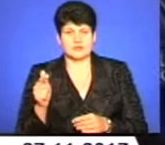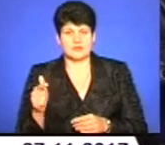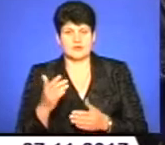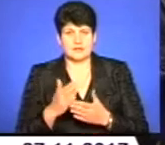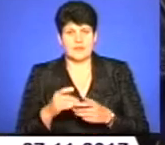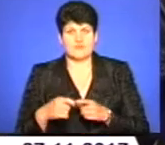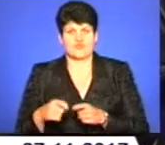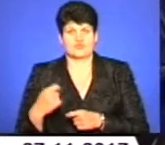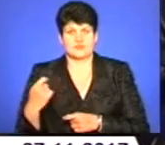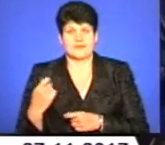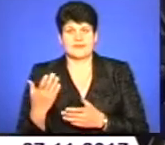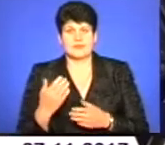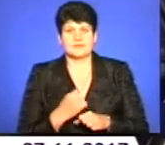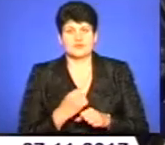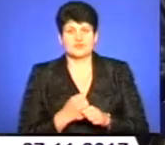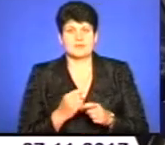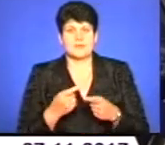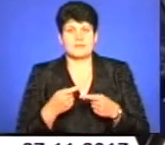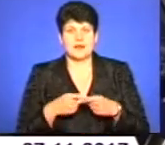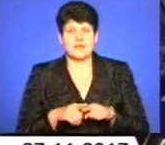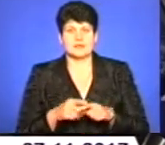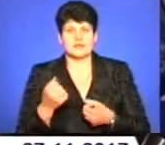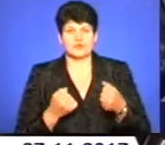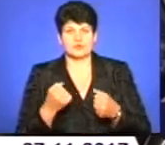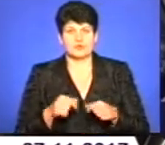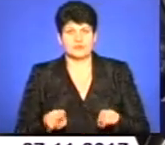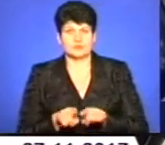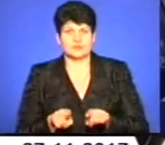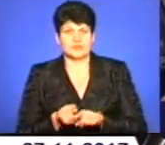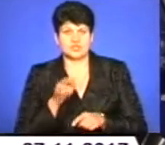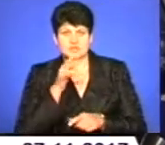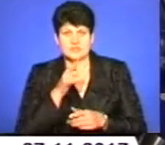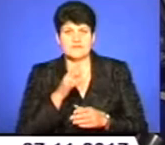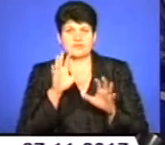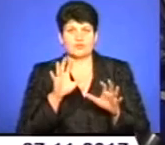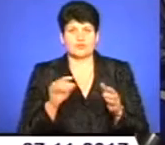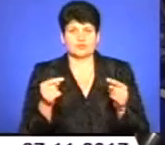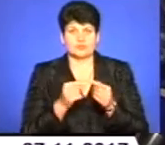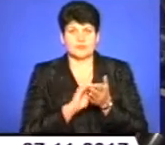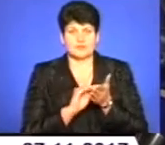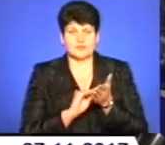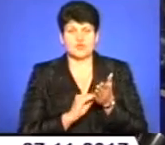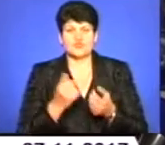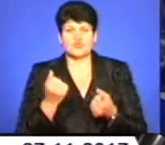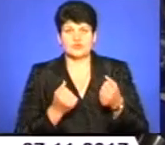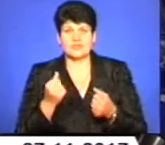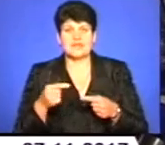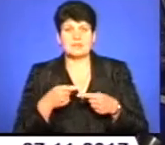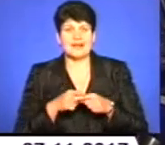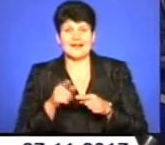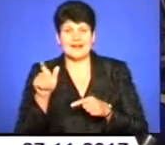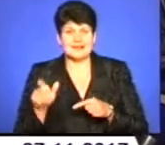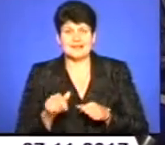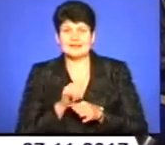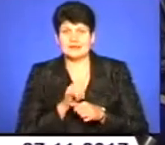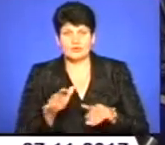порушення, які працюють механіки і водії одночасно. В законі пише чітко, що водій і механік не може на